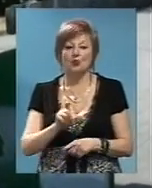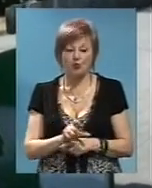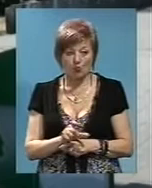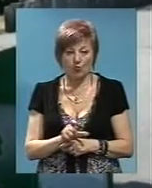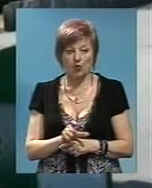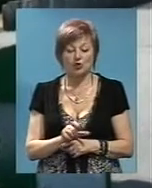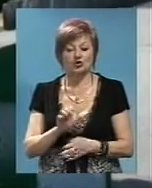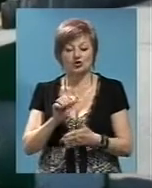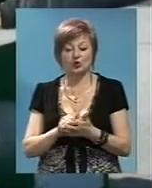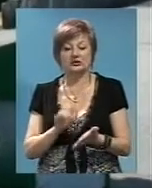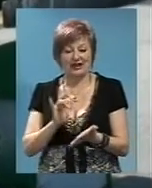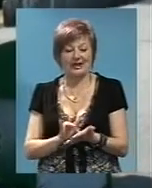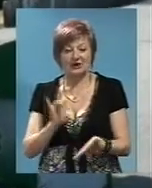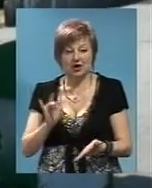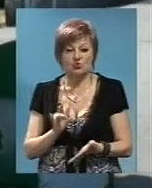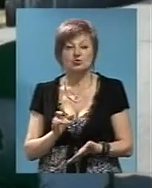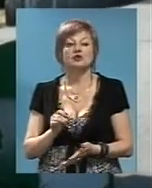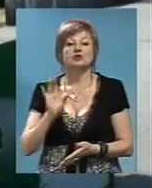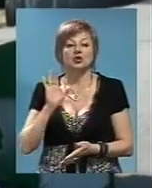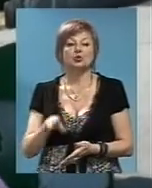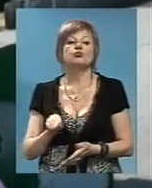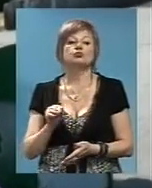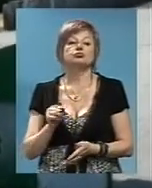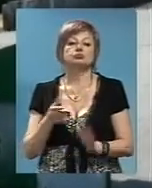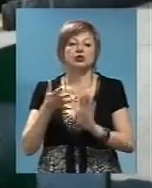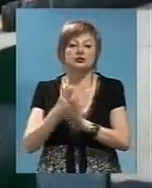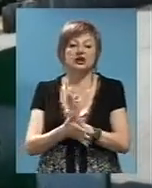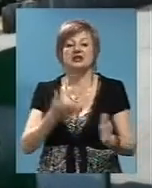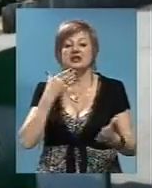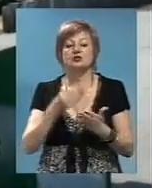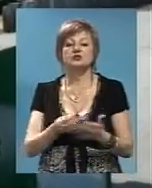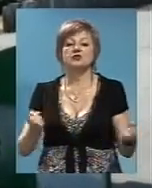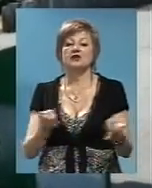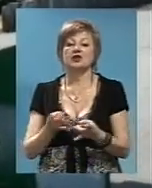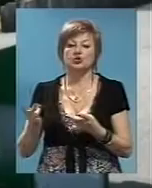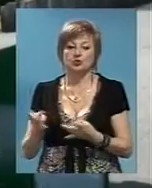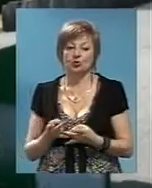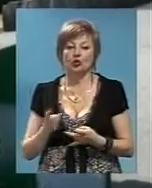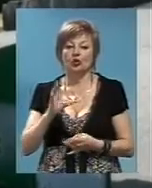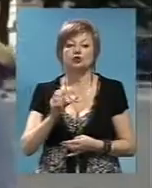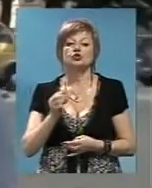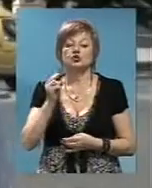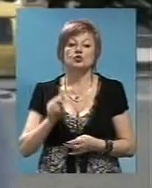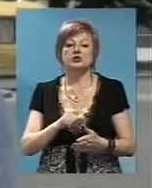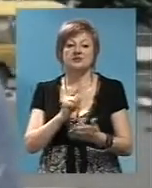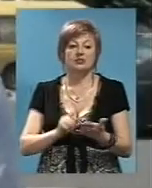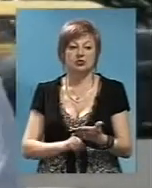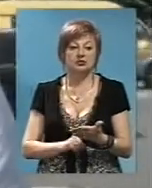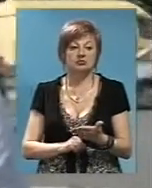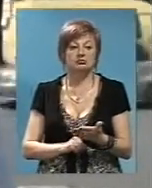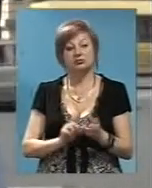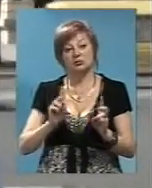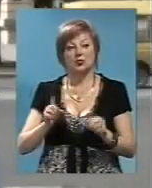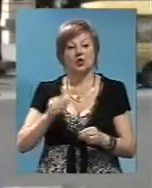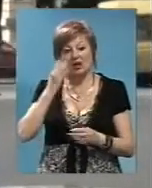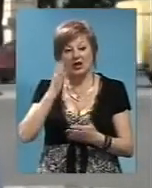від централізованих, і більше буде уходити на собственні нужди, на социальные вопросы. Честно, я в политике, ну, вот,